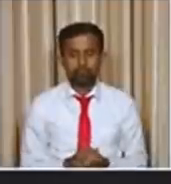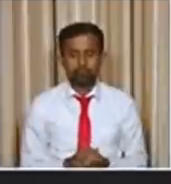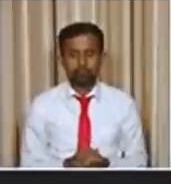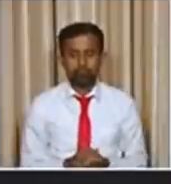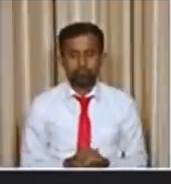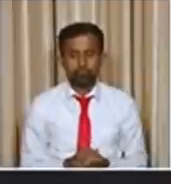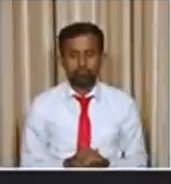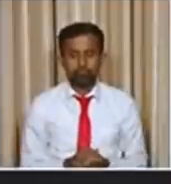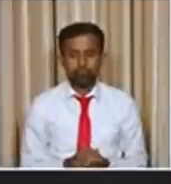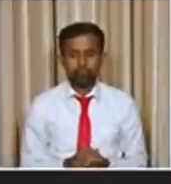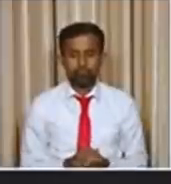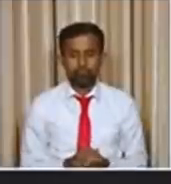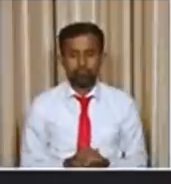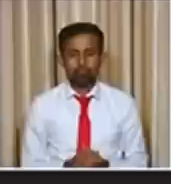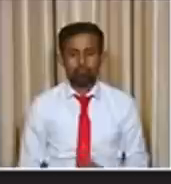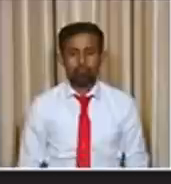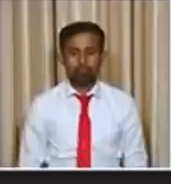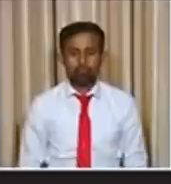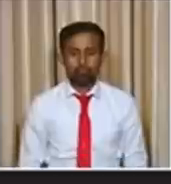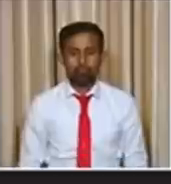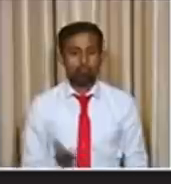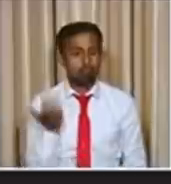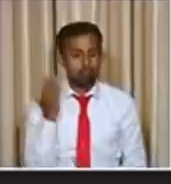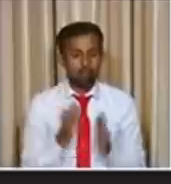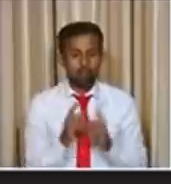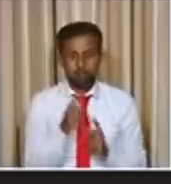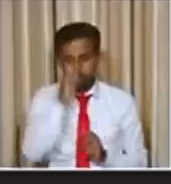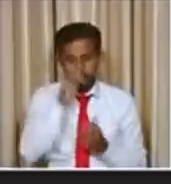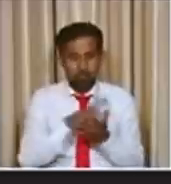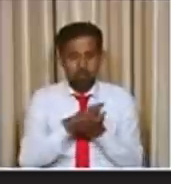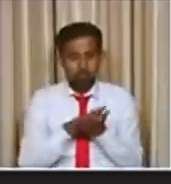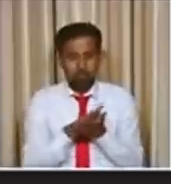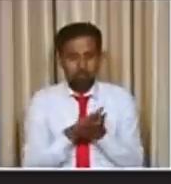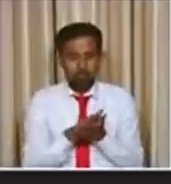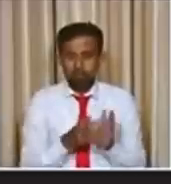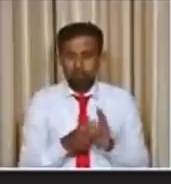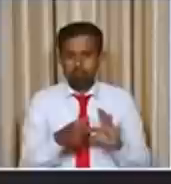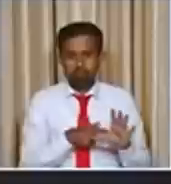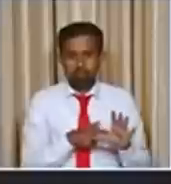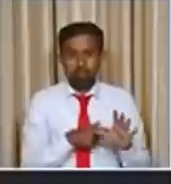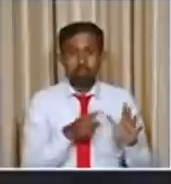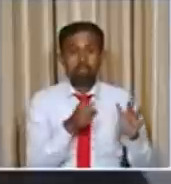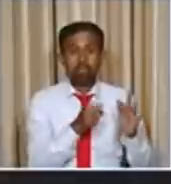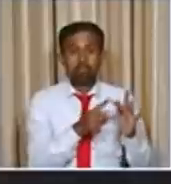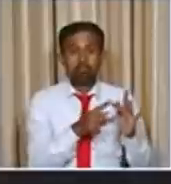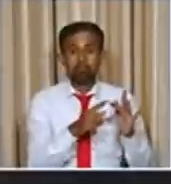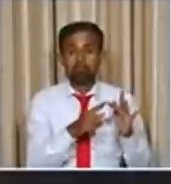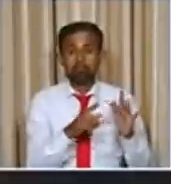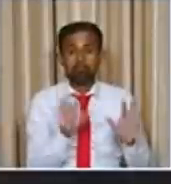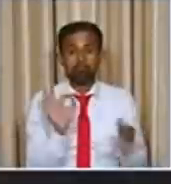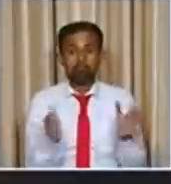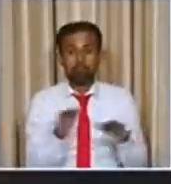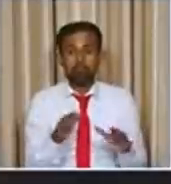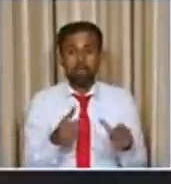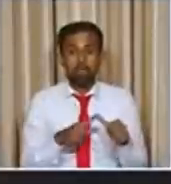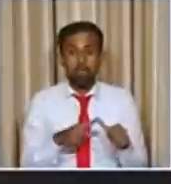எங்களுடைய இருந்த அமைச்சர் அவர்களே, ஒரு ஒரு விளக்கம் ஒன்றை பெற்றுக்கொள்ள. இம்புல்பீட்டிய தோட்டத்திலே 150 ஏக்கர் எடுத்த போது,